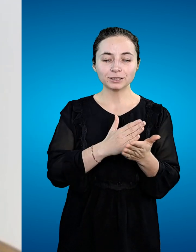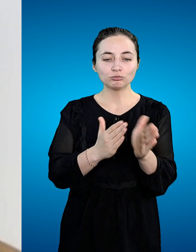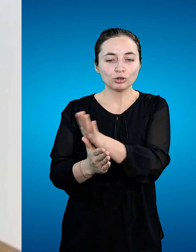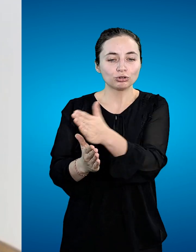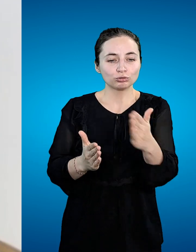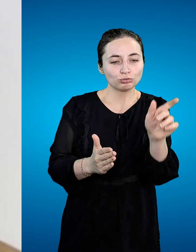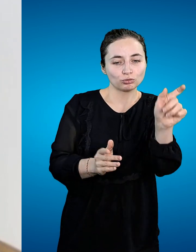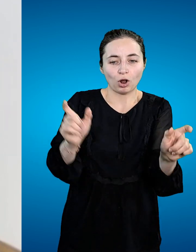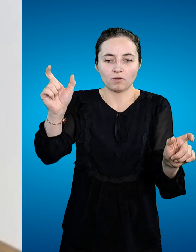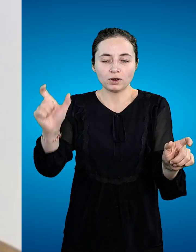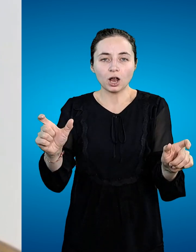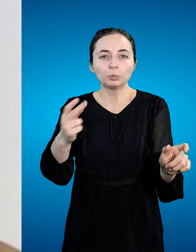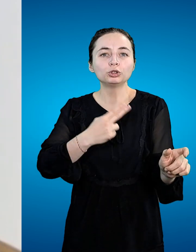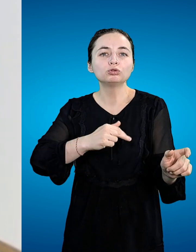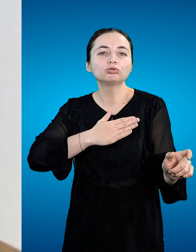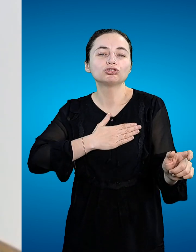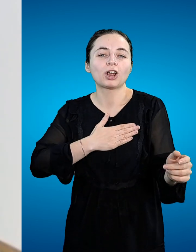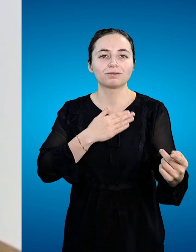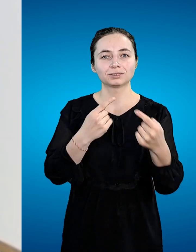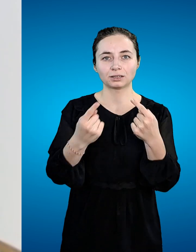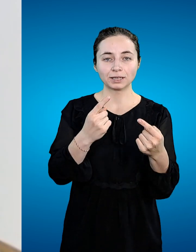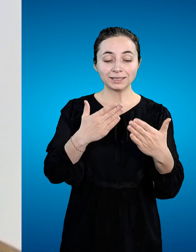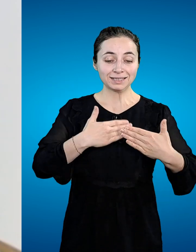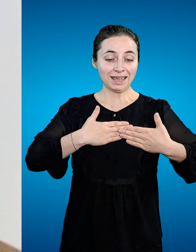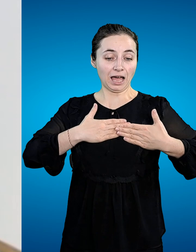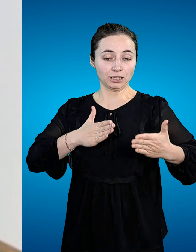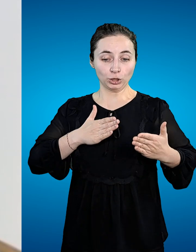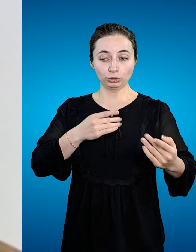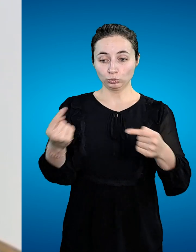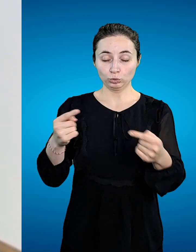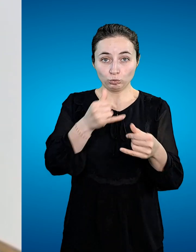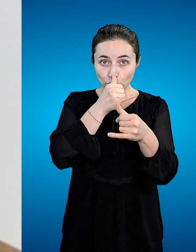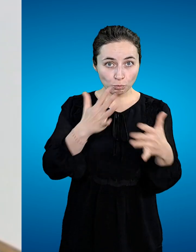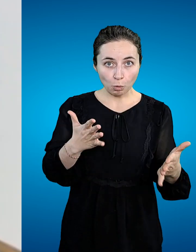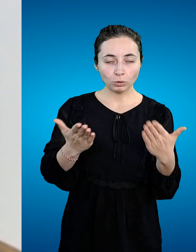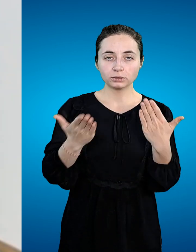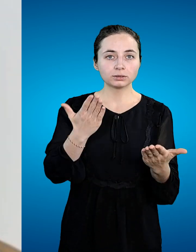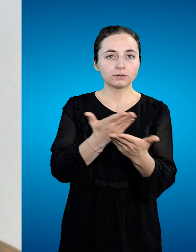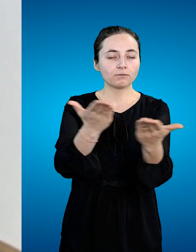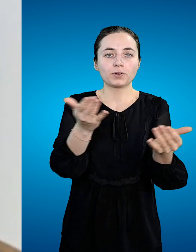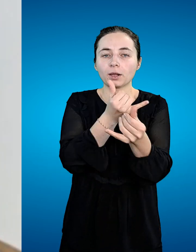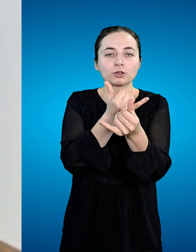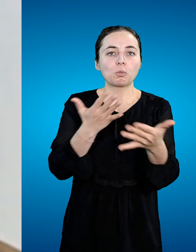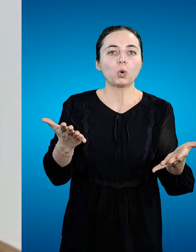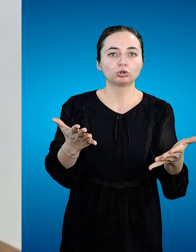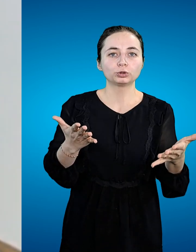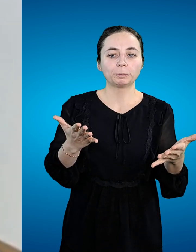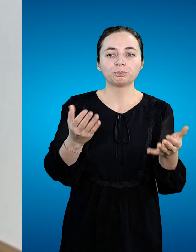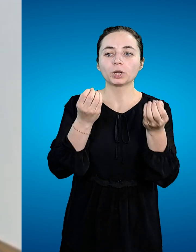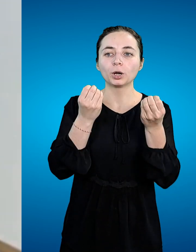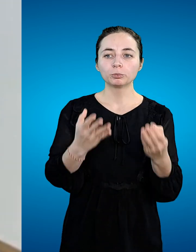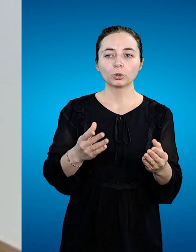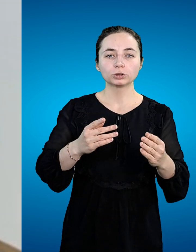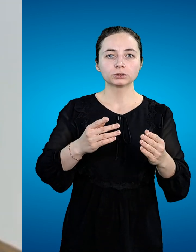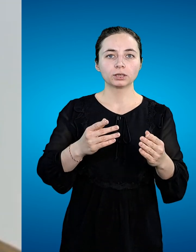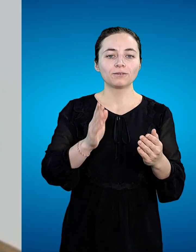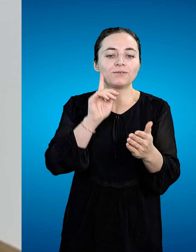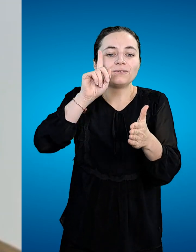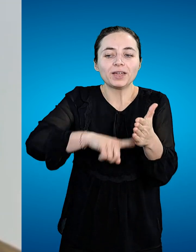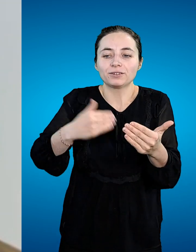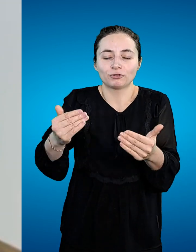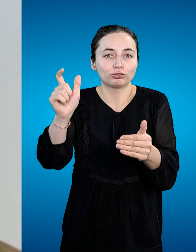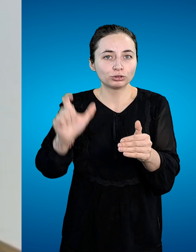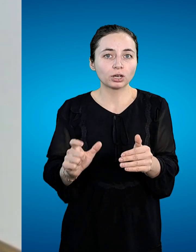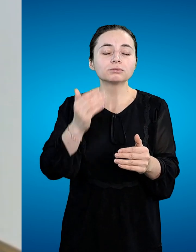есть душевный разговор. Если вы не можете открыть сердце друг другу, если вы не можете просто